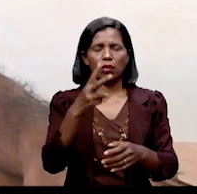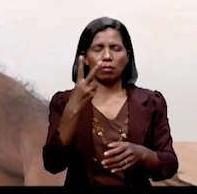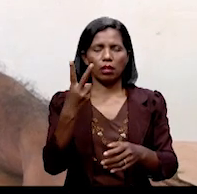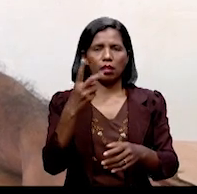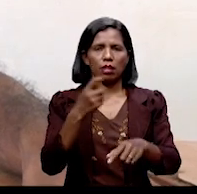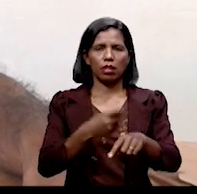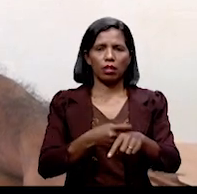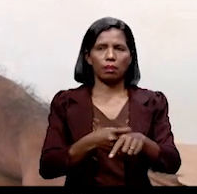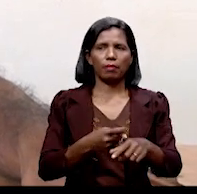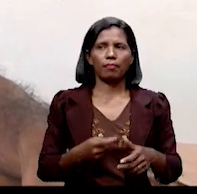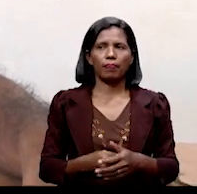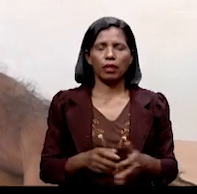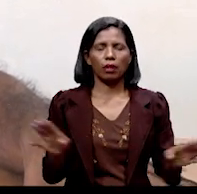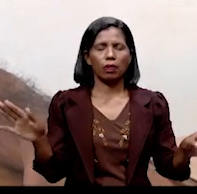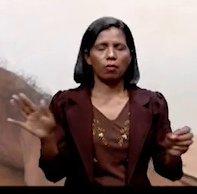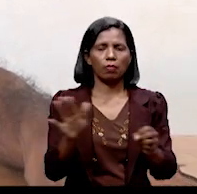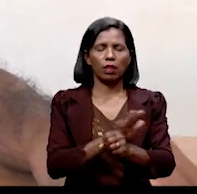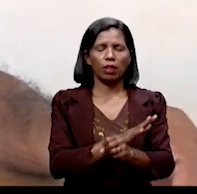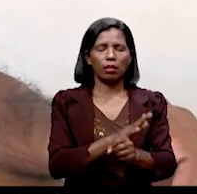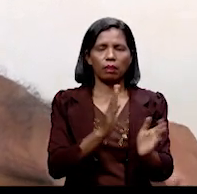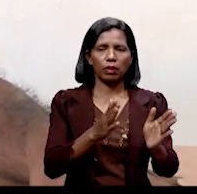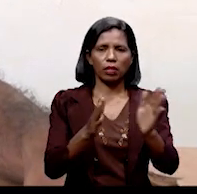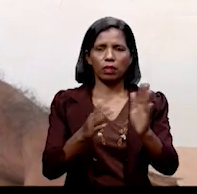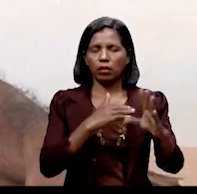kuri completo prosesu haruko ba iha